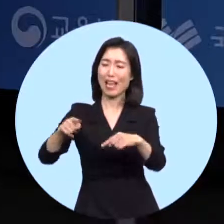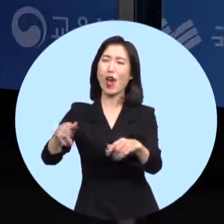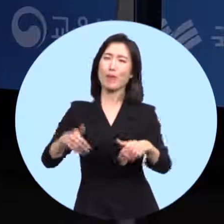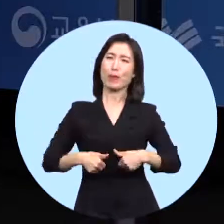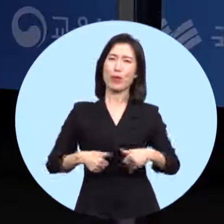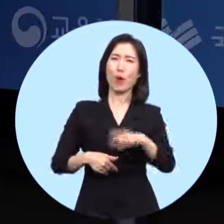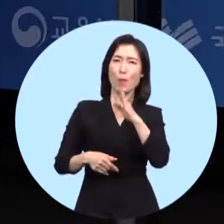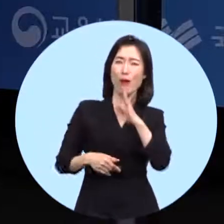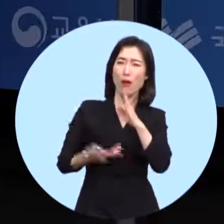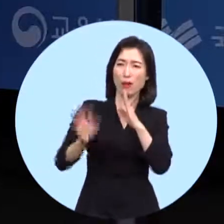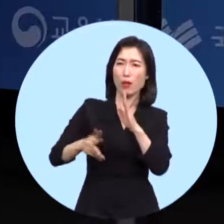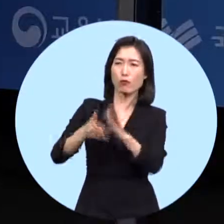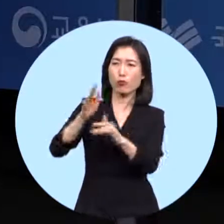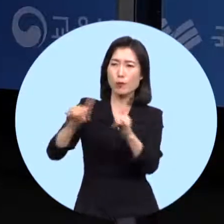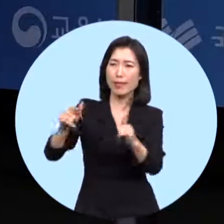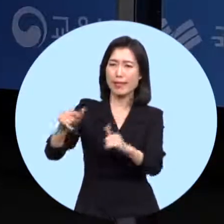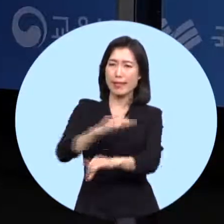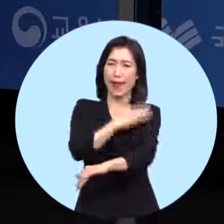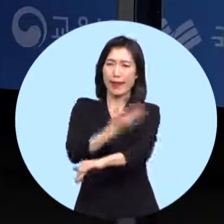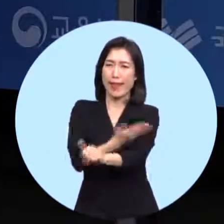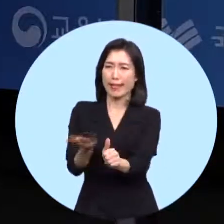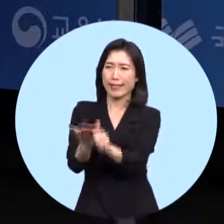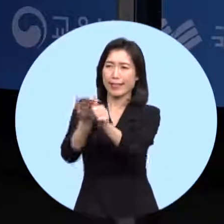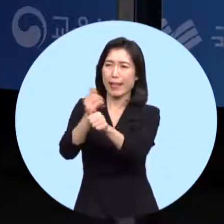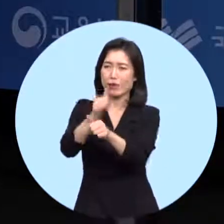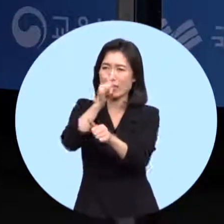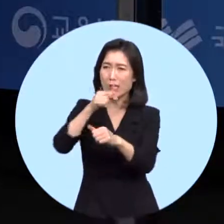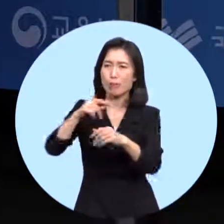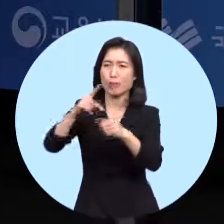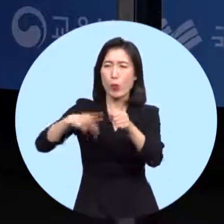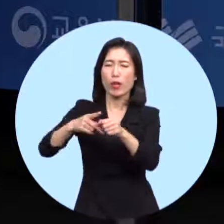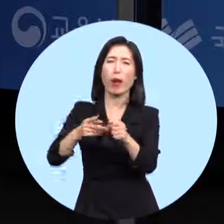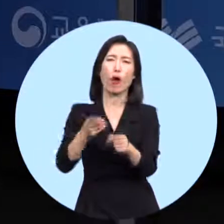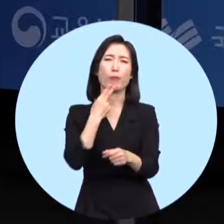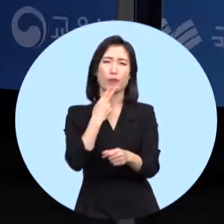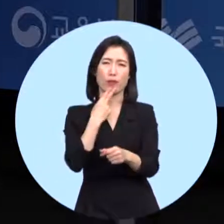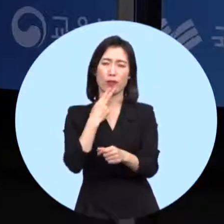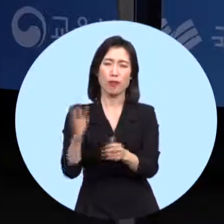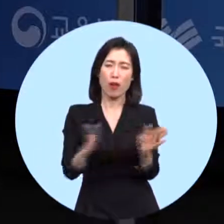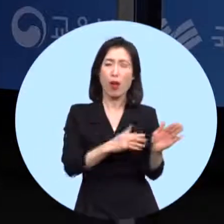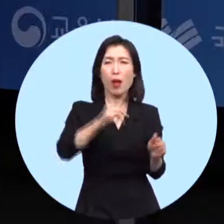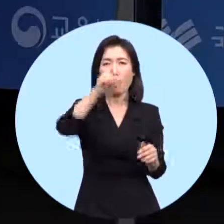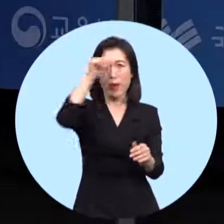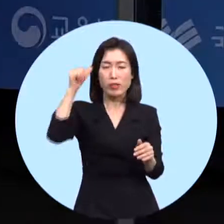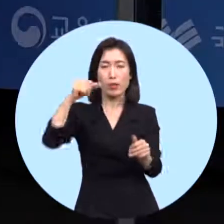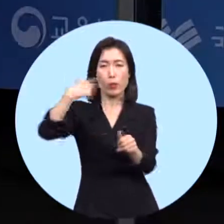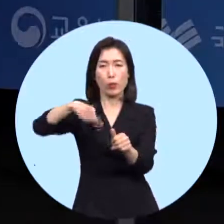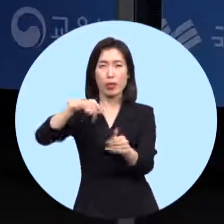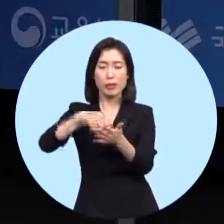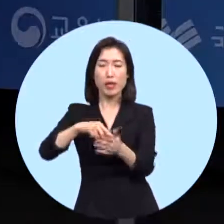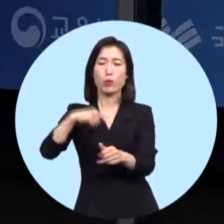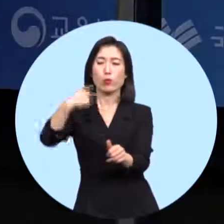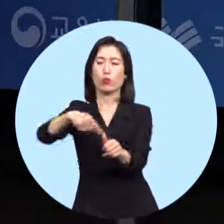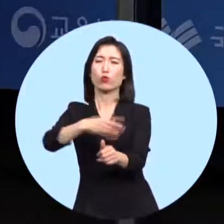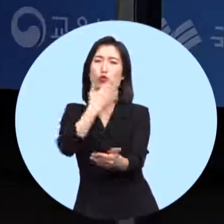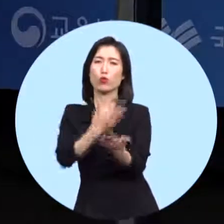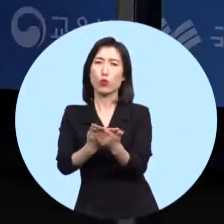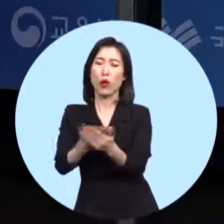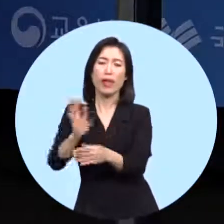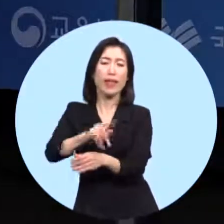신장이 되는 얘기들은 많이 안 이루어지는 부분이 있고요. 또 평생교육 부분에서는 교육은 중요한데 그것이